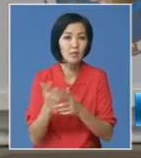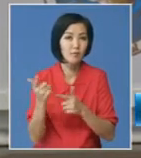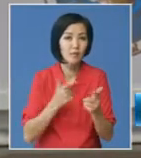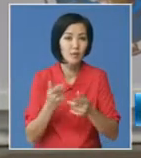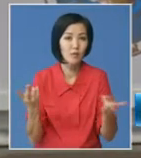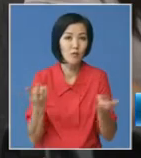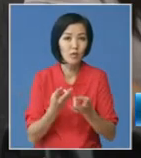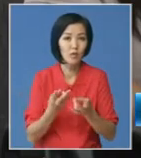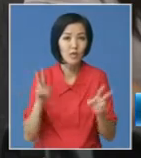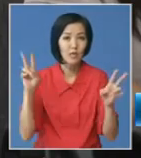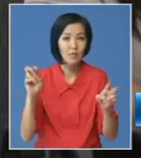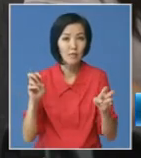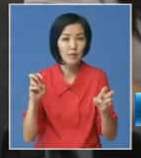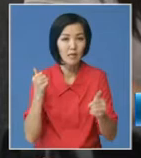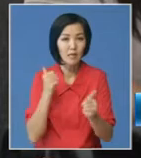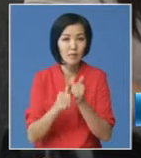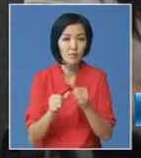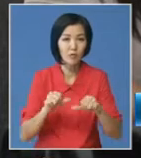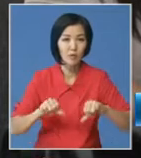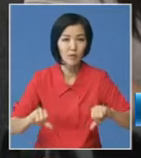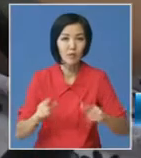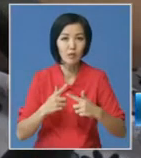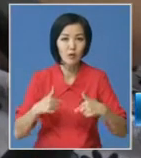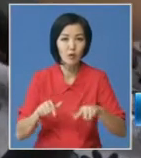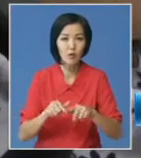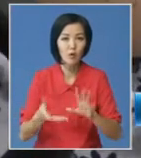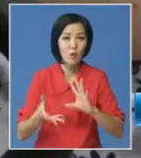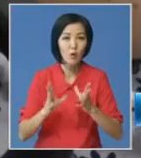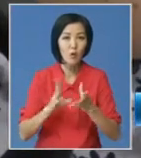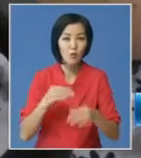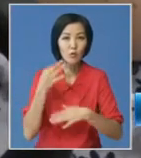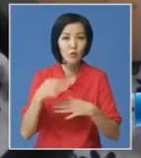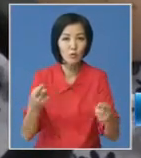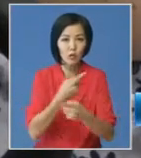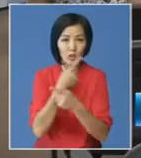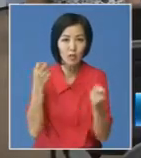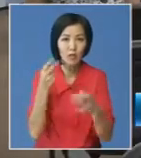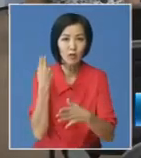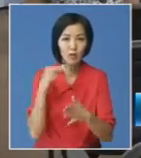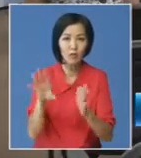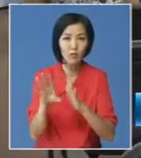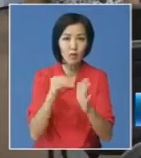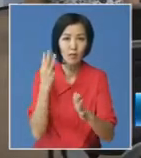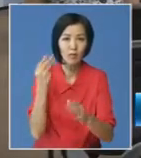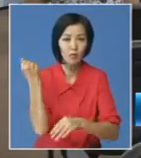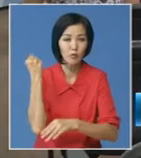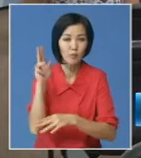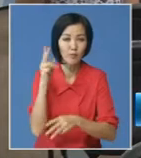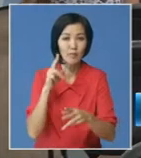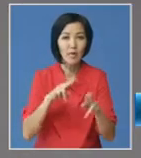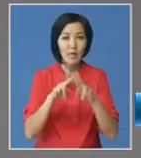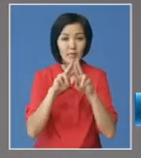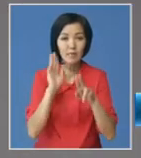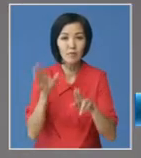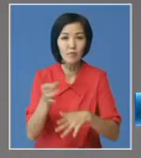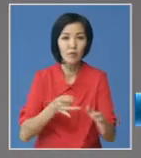Әр номинация бойынша арнайы комиссия құрылған. Қорытындысы күзде жарияланады. Олардан үздік деп танылған 3 жеңімпаз